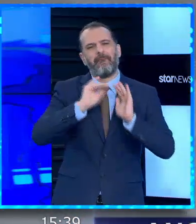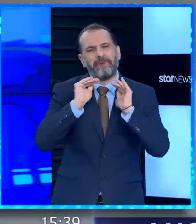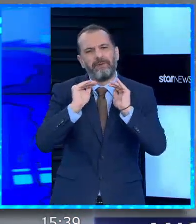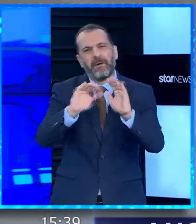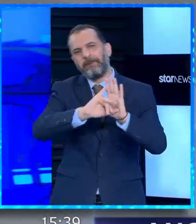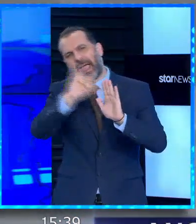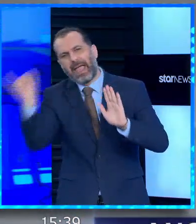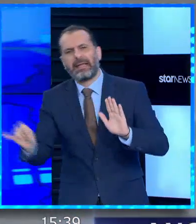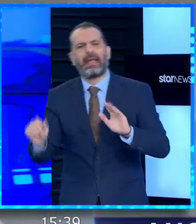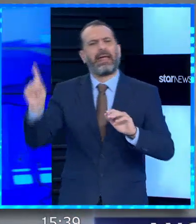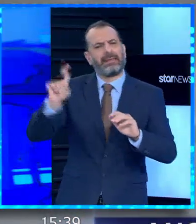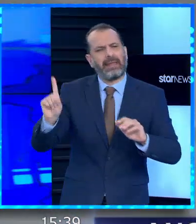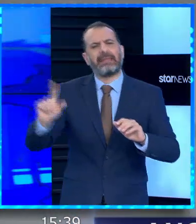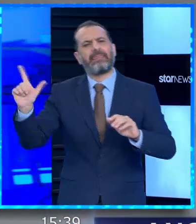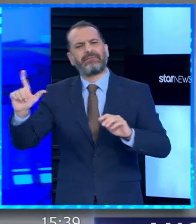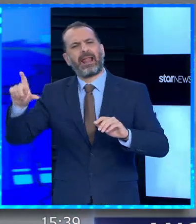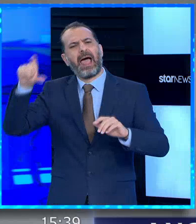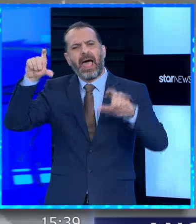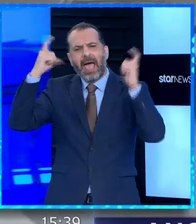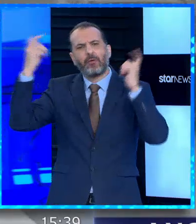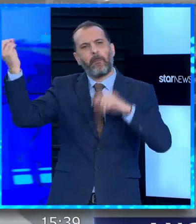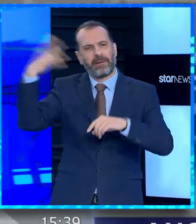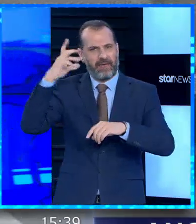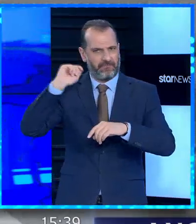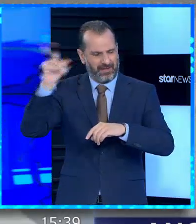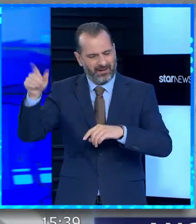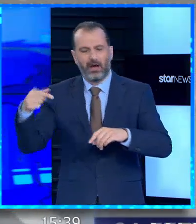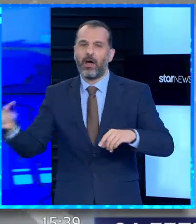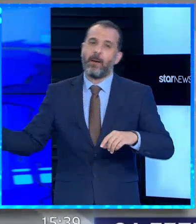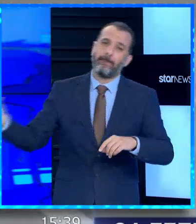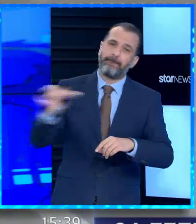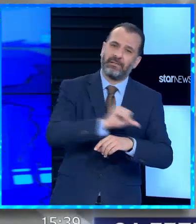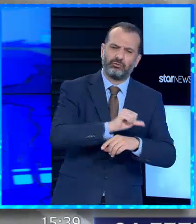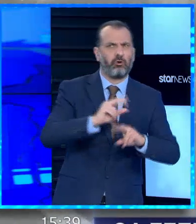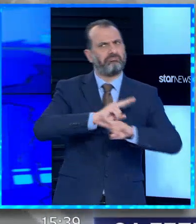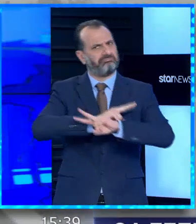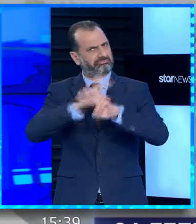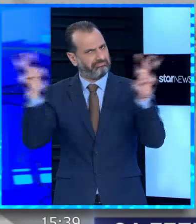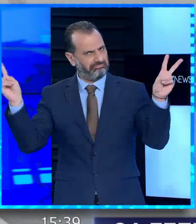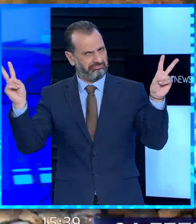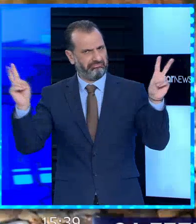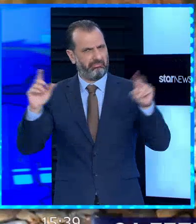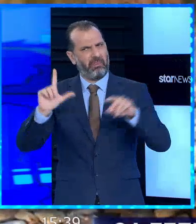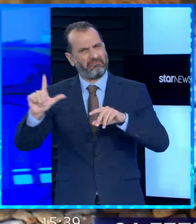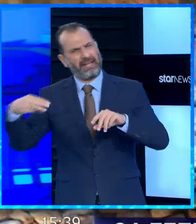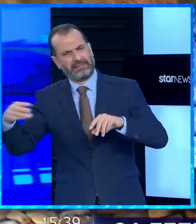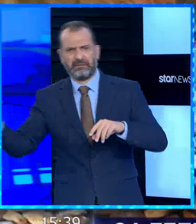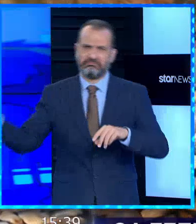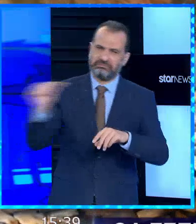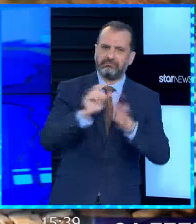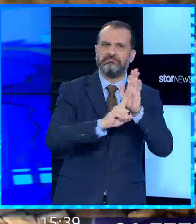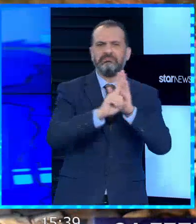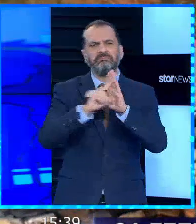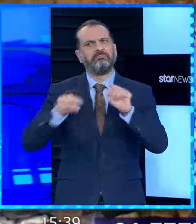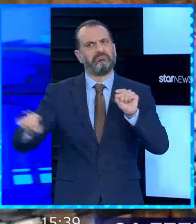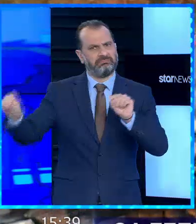ίδια την Κυριακή και τη Δευτέρα του Αγίου Πνεύματος. Όσοι επιστρέψουν θα συναντήσουν καλό καιρό και η θερμοκρασία τοπικά θα φτάσει και